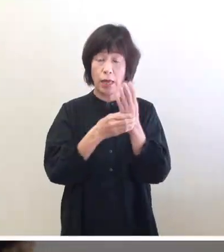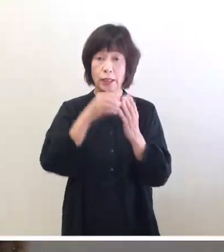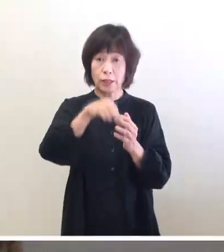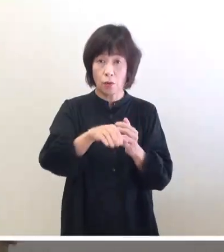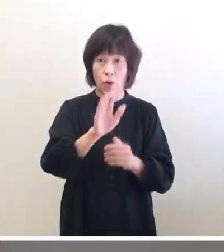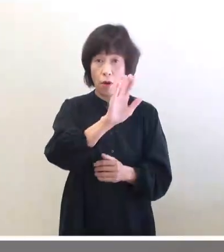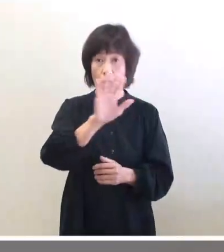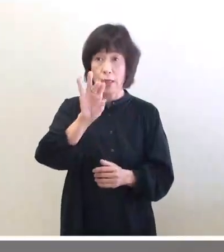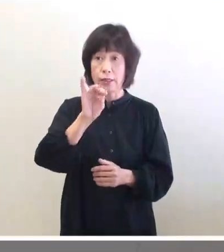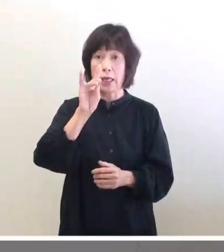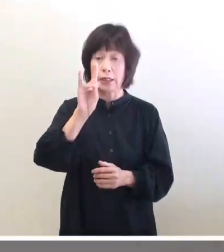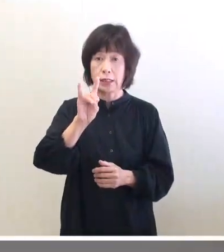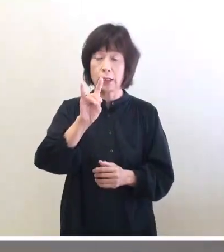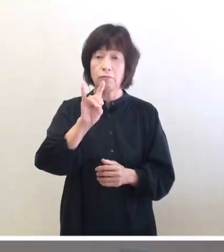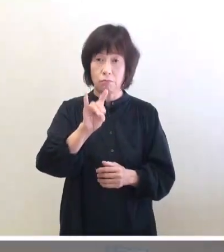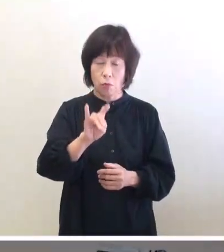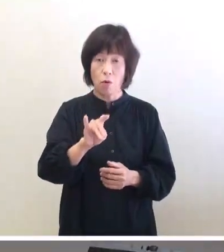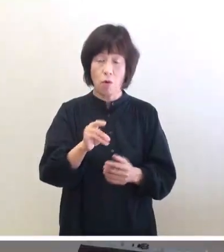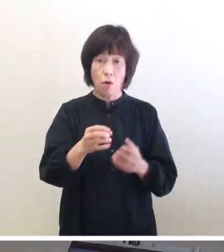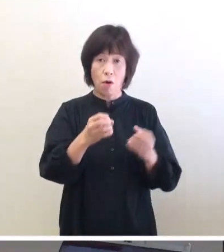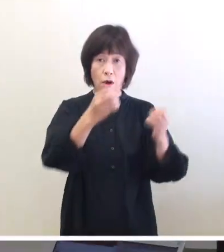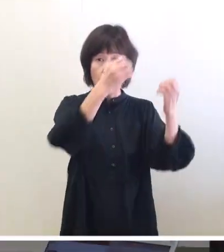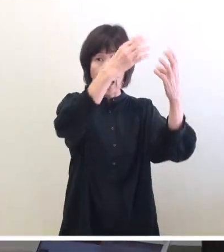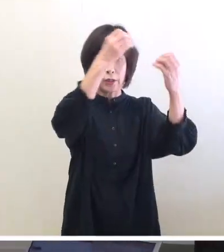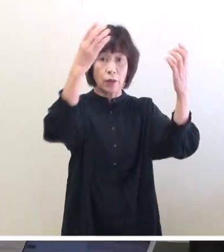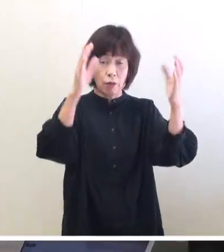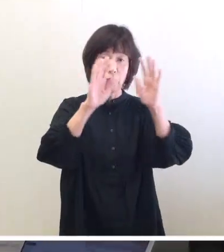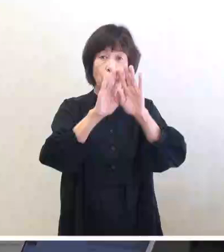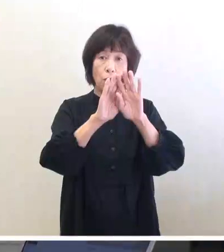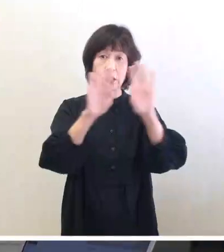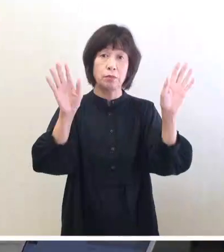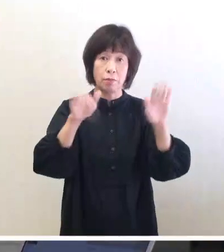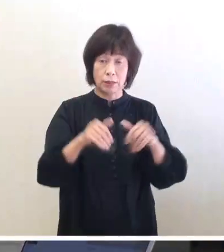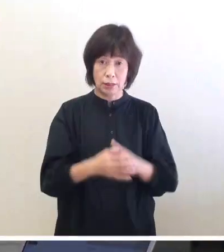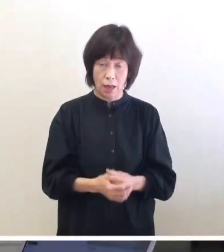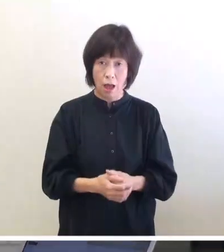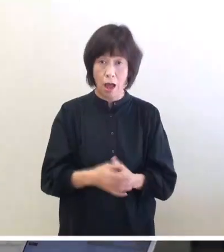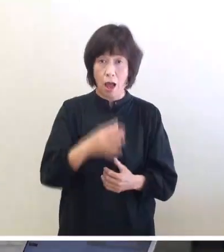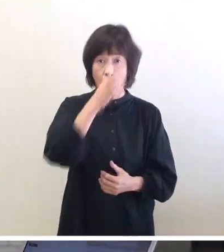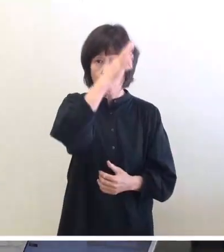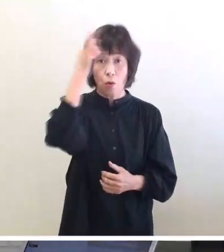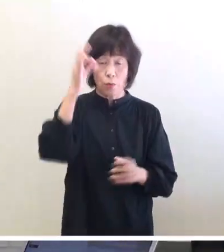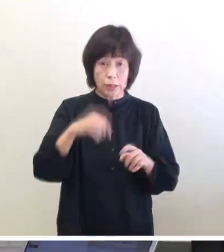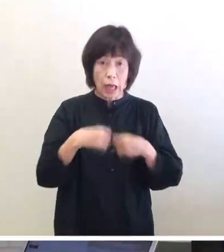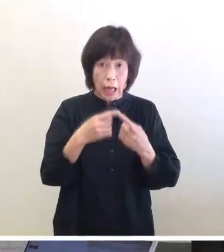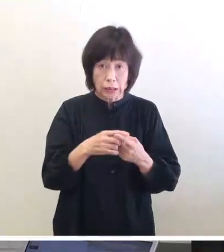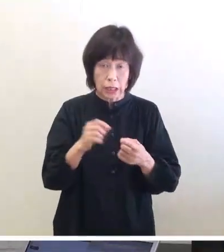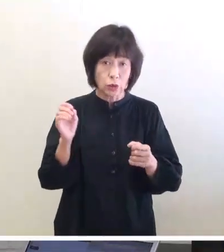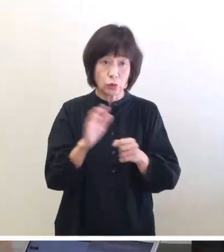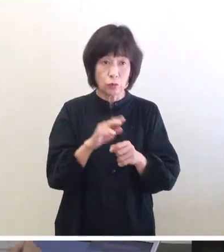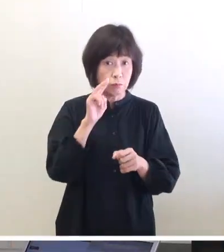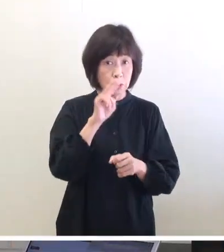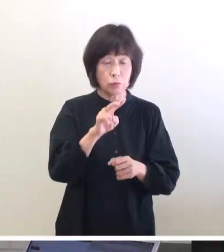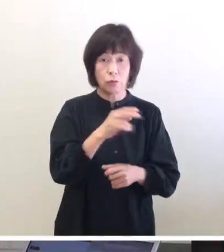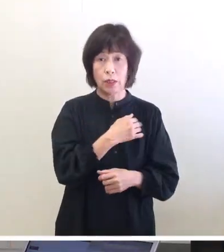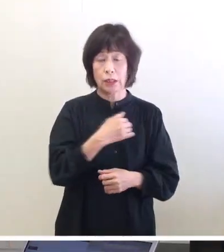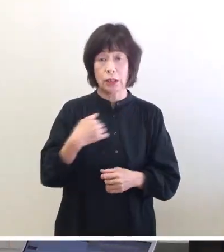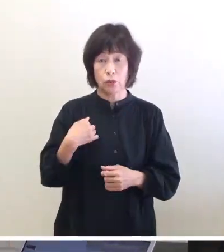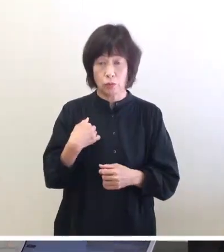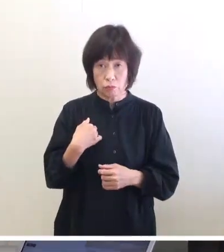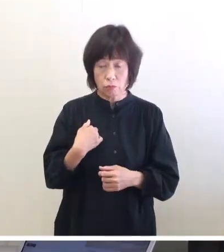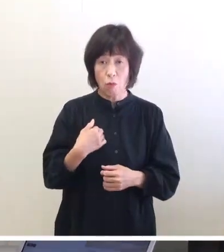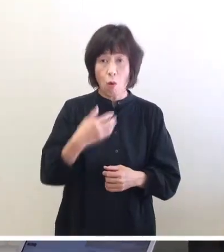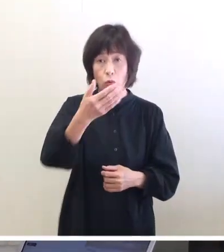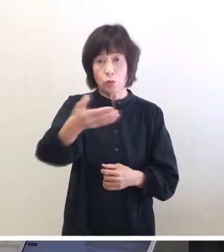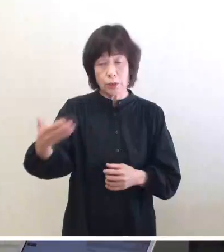のライトアップを行います。あの神戸の玄関口三宮、そして旧居留地、そしてウォーターフロント、